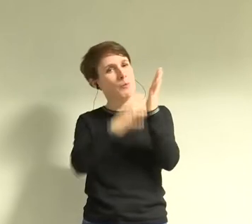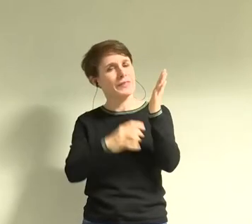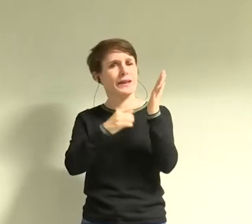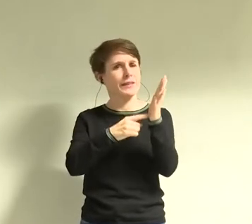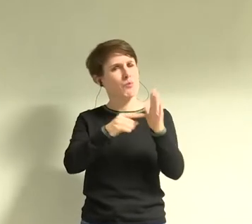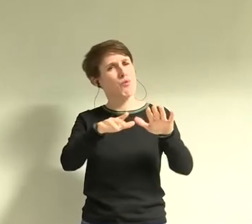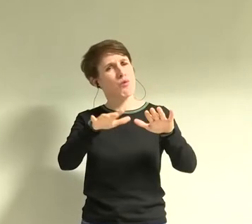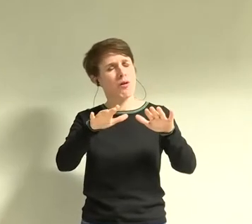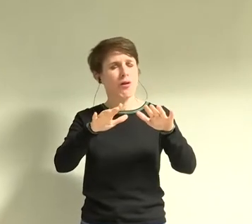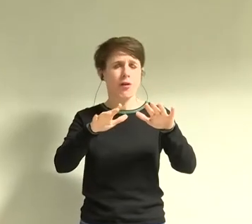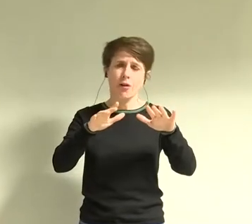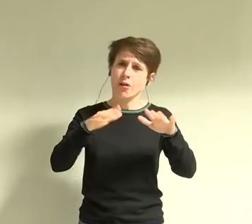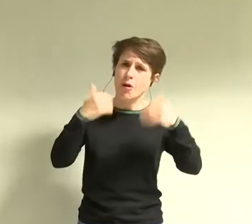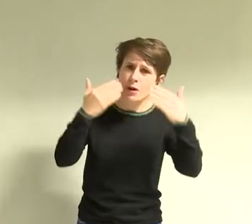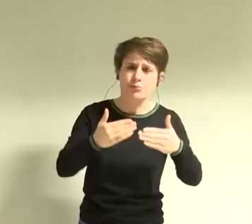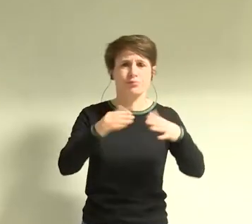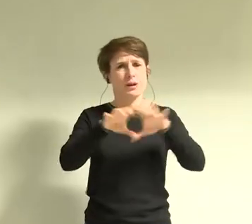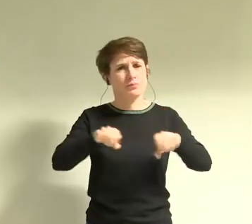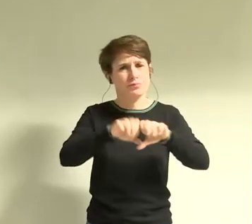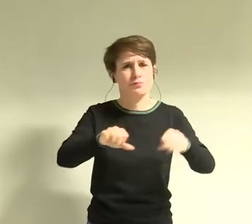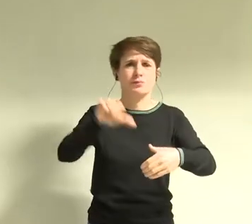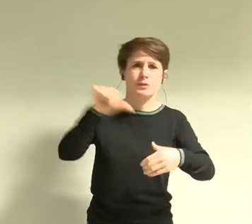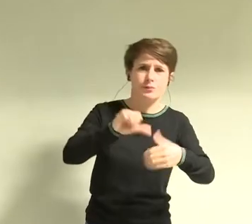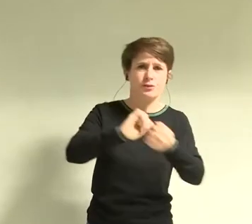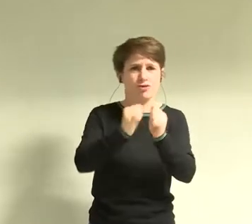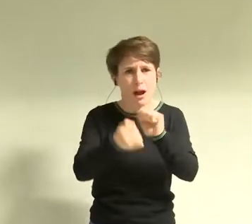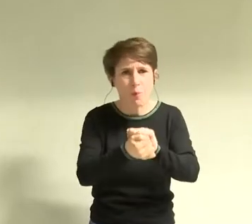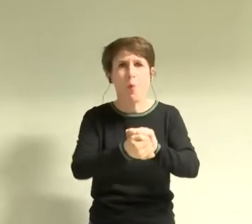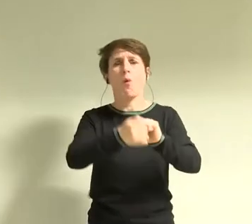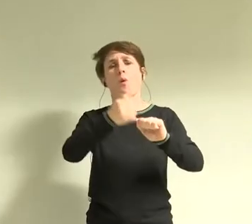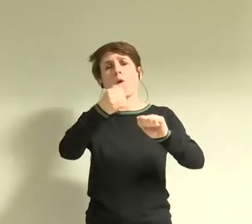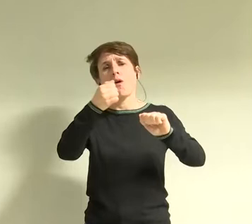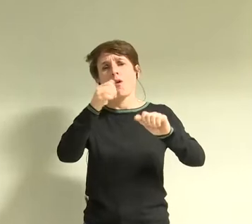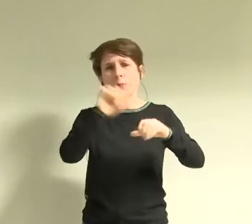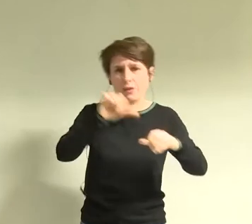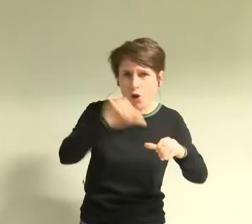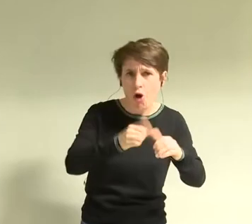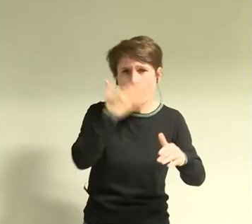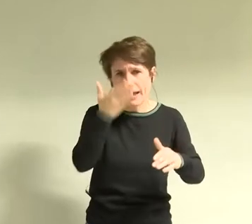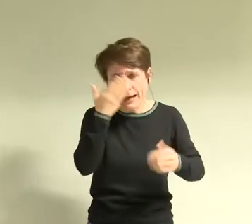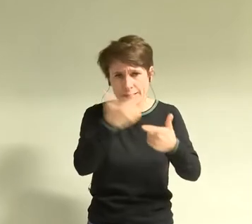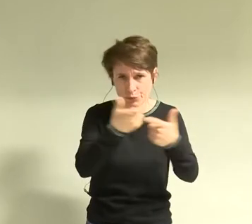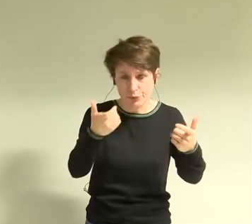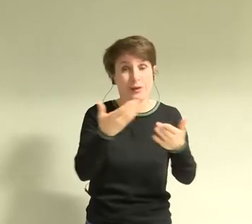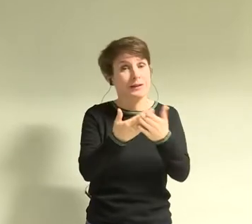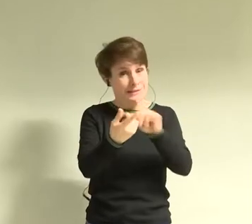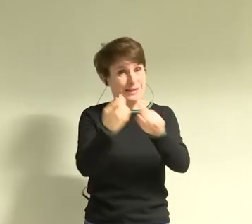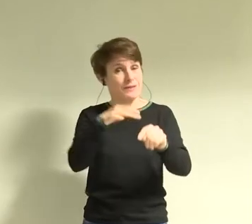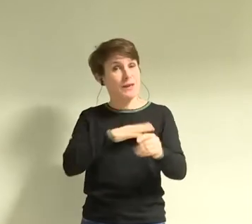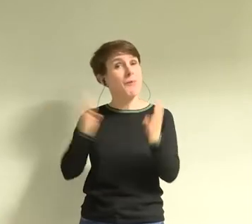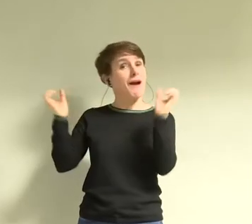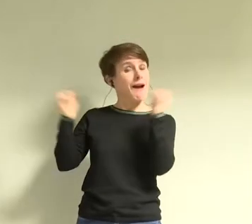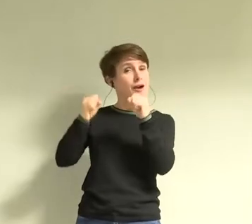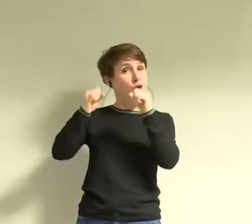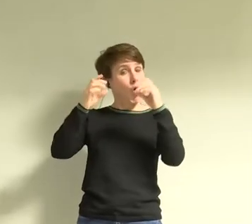fossiles ce traité a vocation à être complémentaire à l'accord de paris sur le changement climatique qui suite à